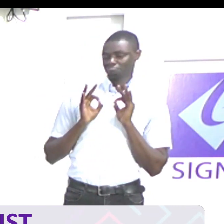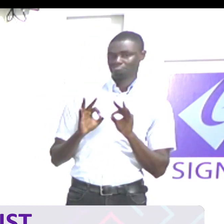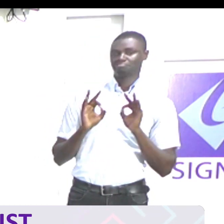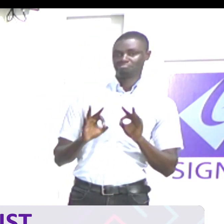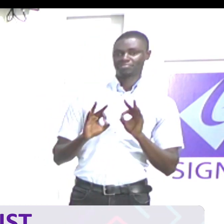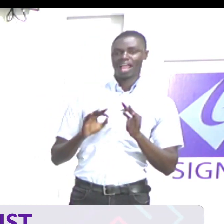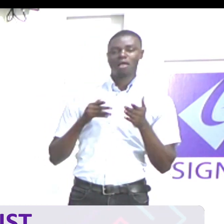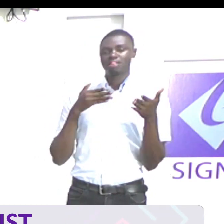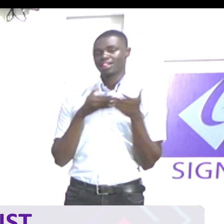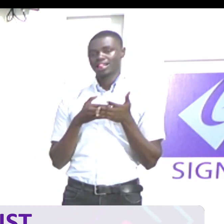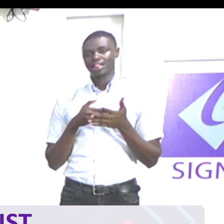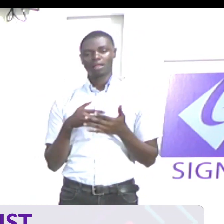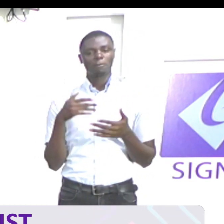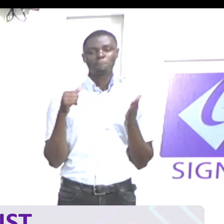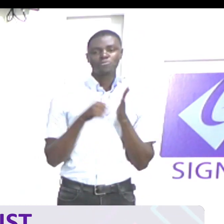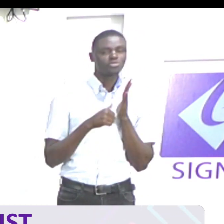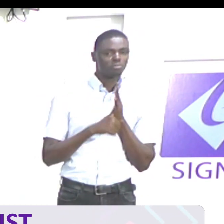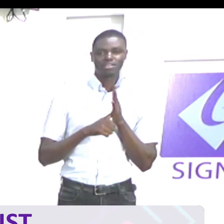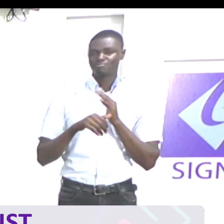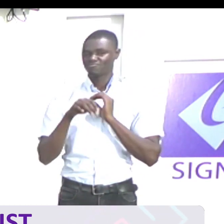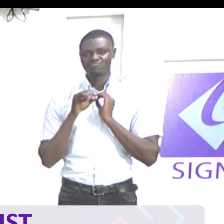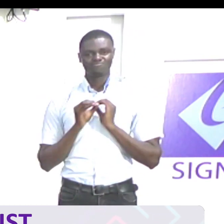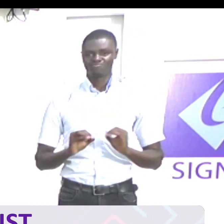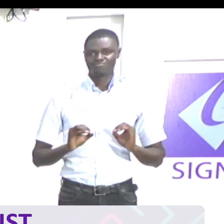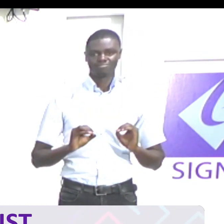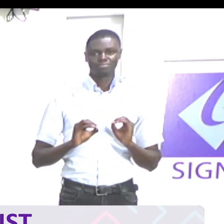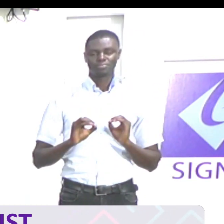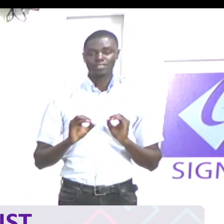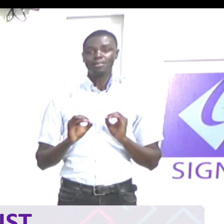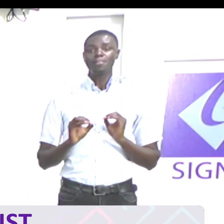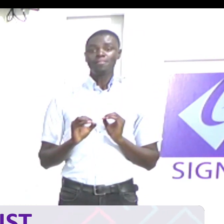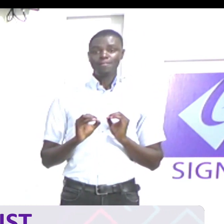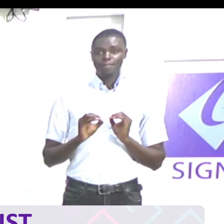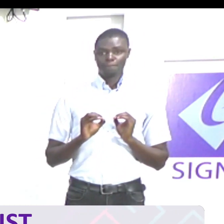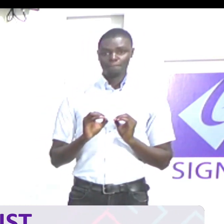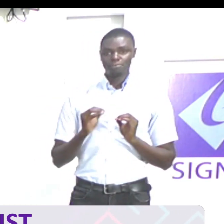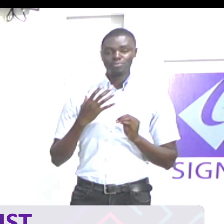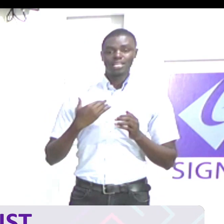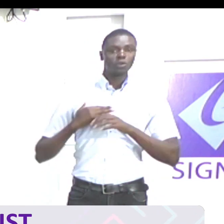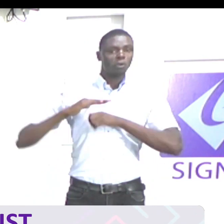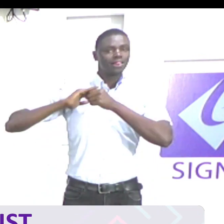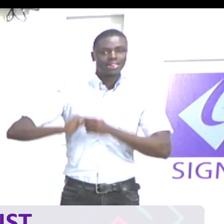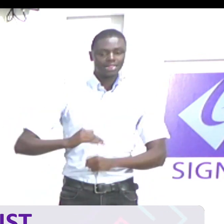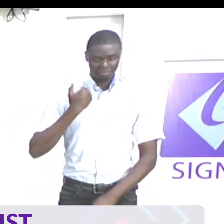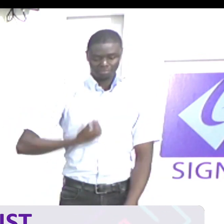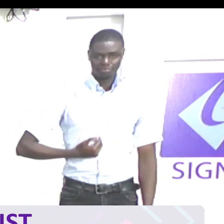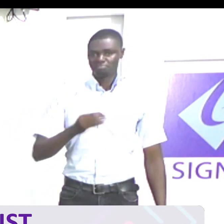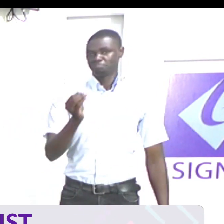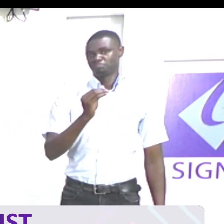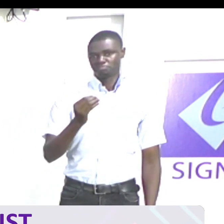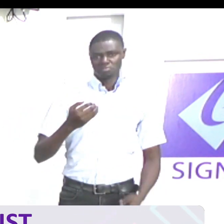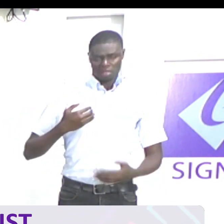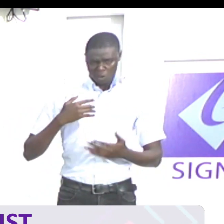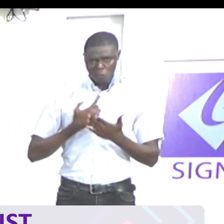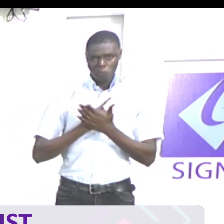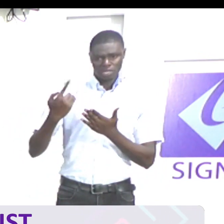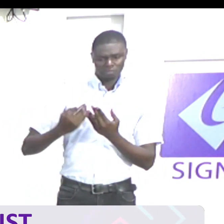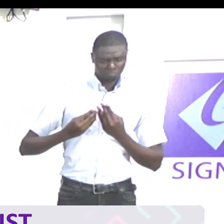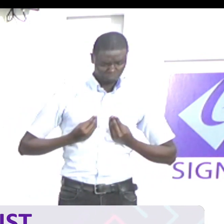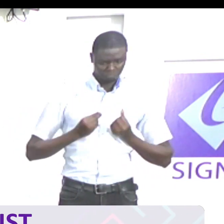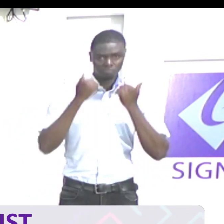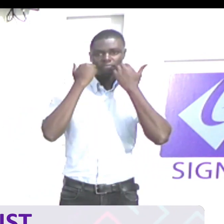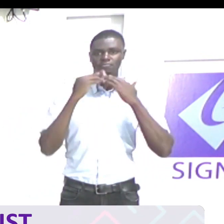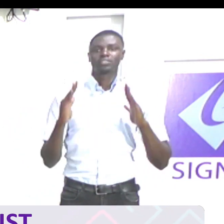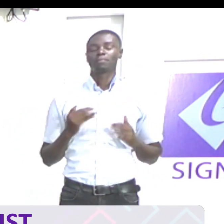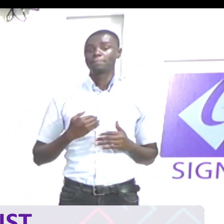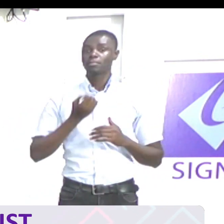na aital. Ndio hiyo sasa. Haitakudrill hiyo design. Nimeichagua mimi mwenyewe. Haina fa hivyo. Tulikuwa